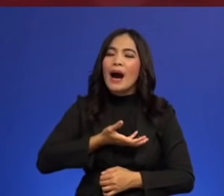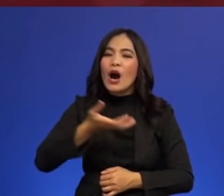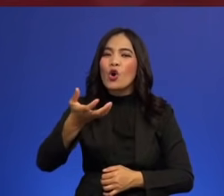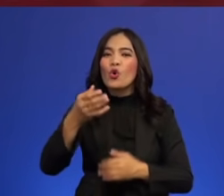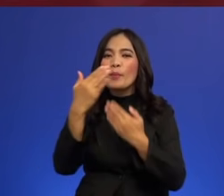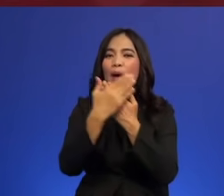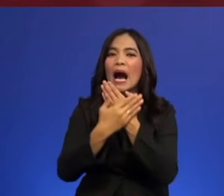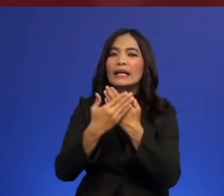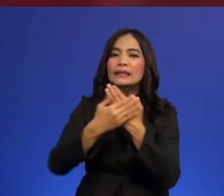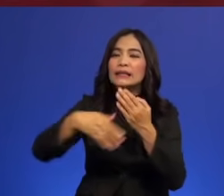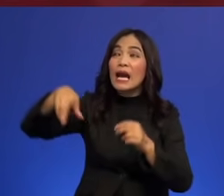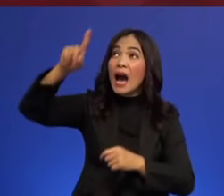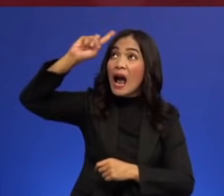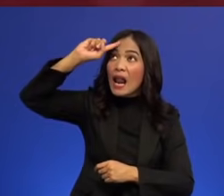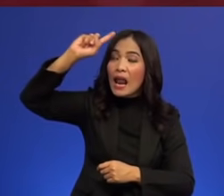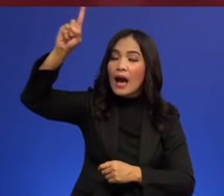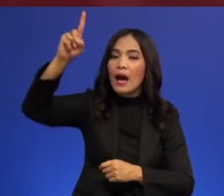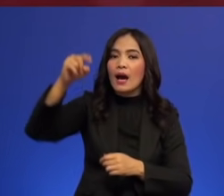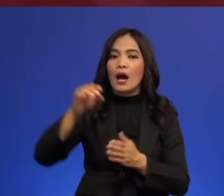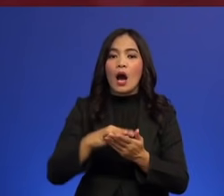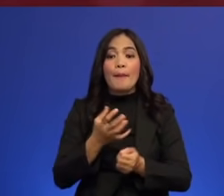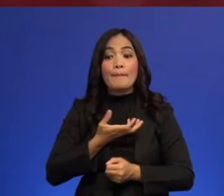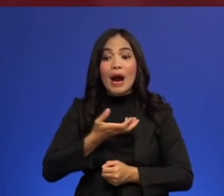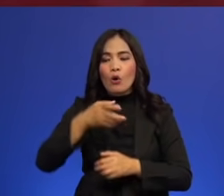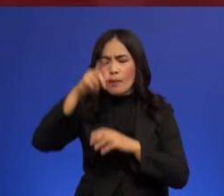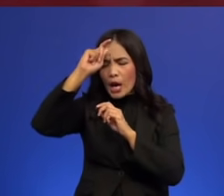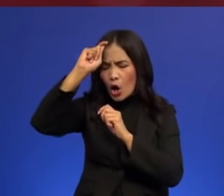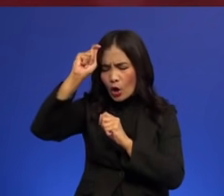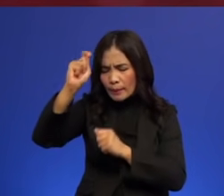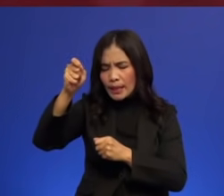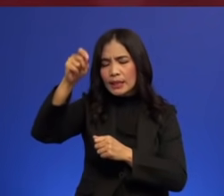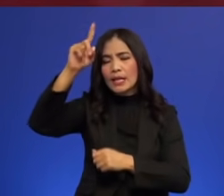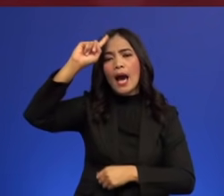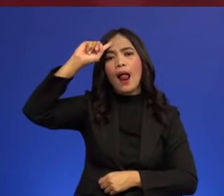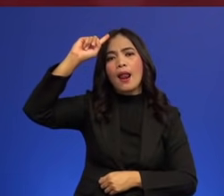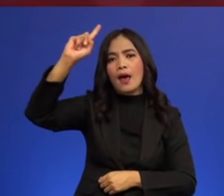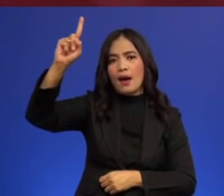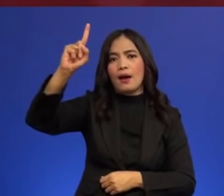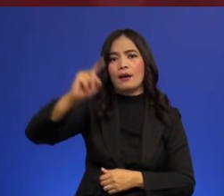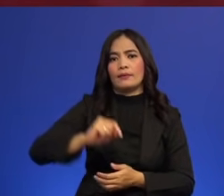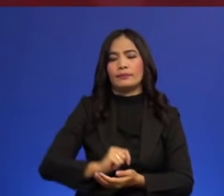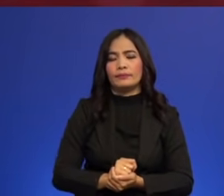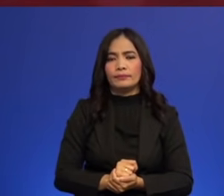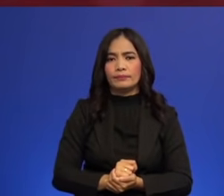Allah. Aku memilih untuk menghormati Allah.